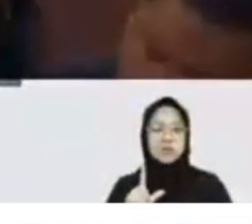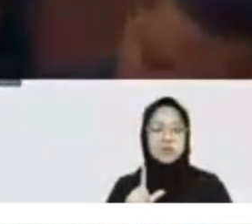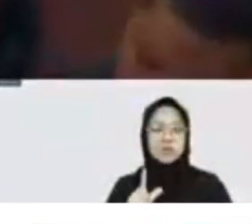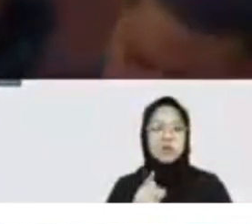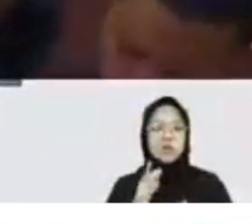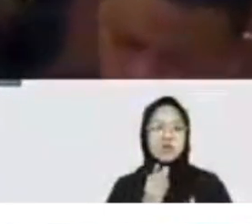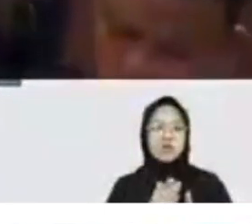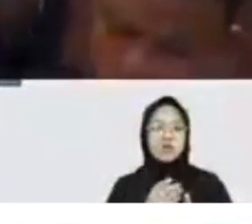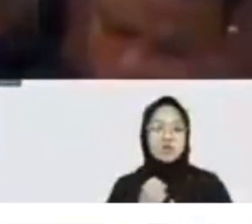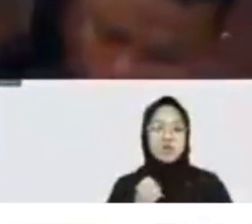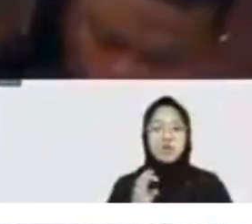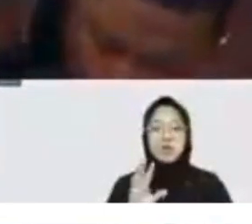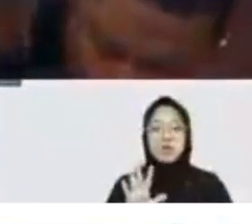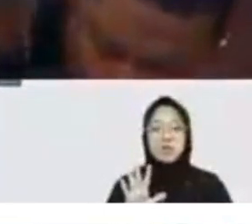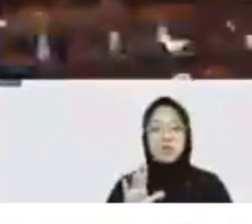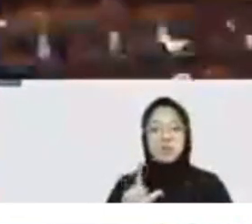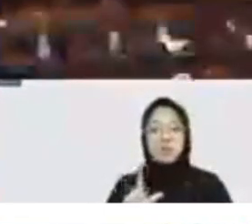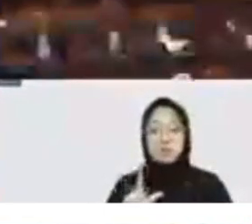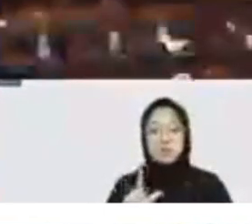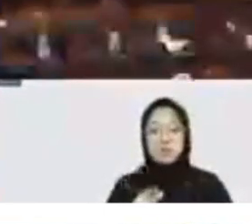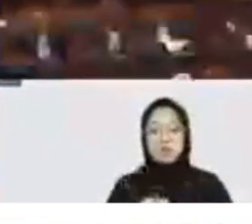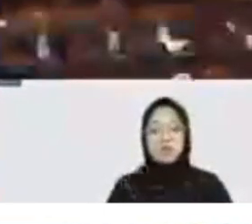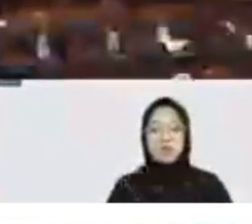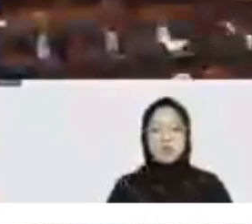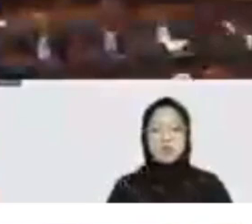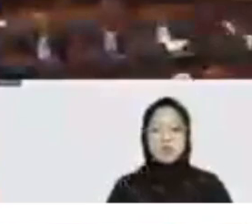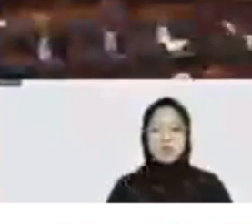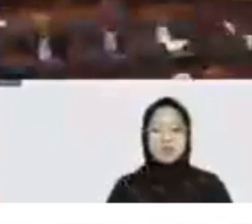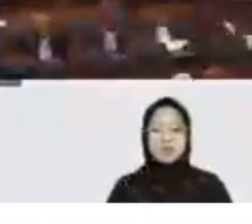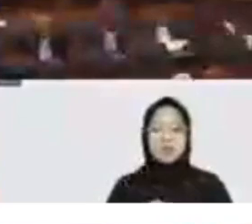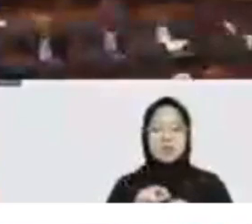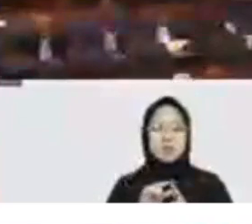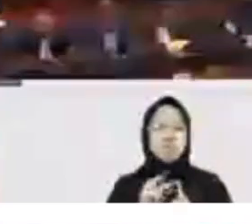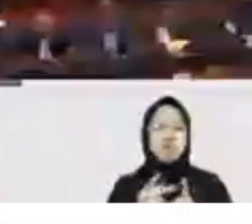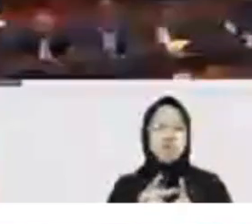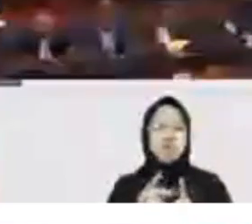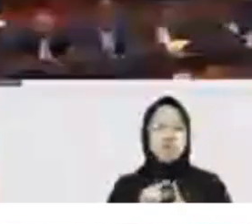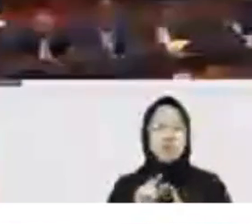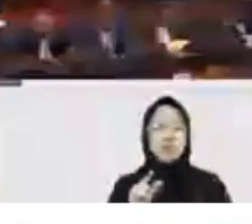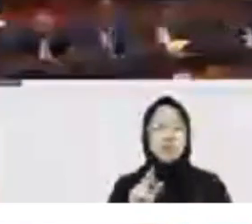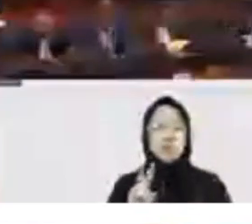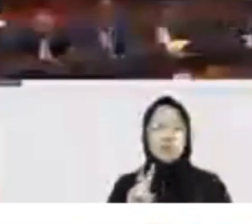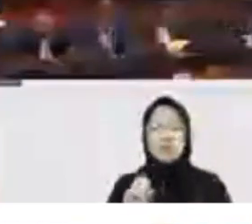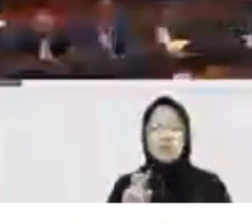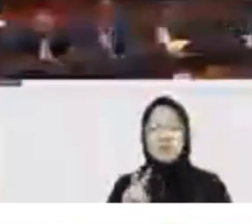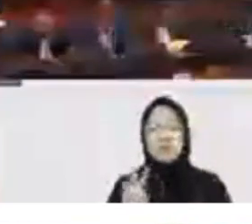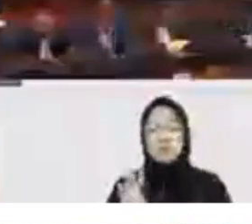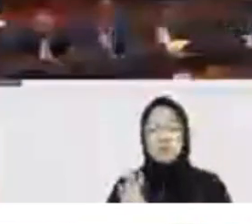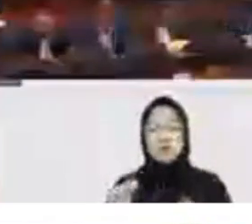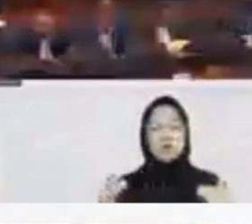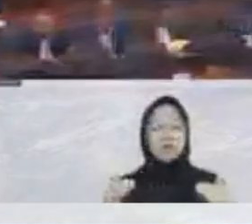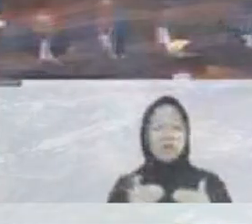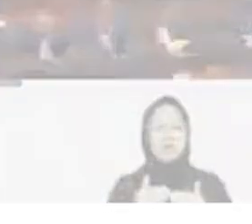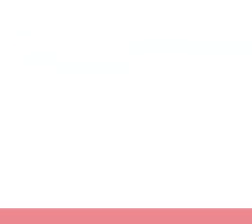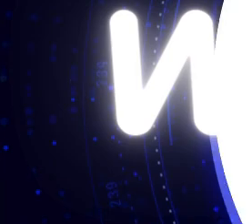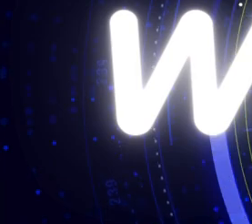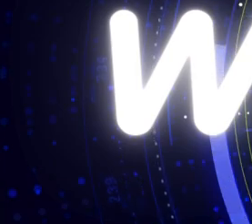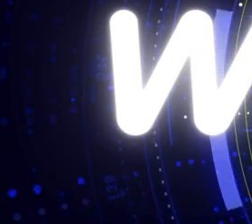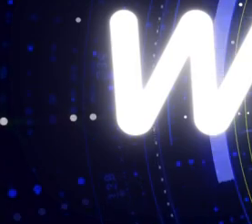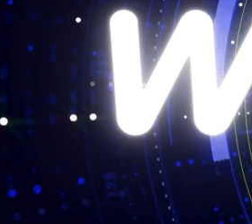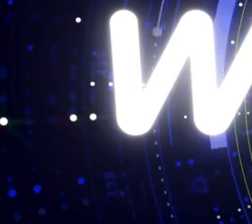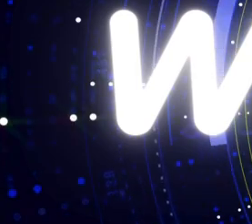Nomor 57 phpu tahun 2024 Demi keadilan berdasarkan ketuanan yang MA